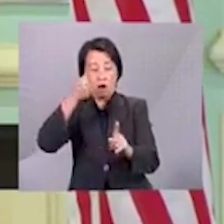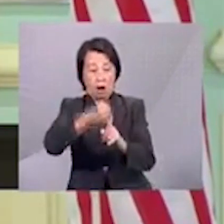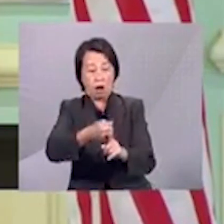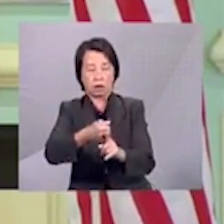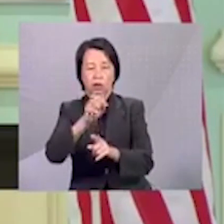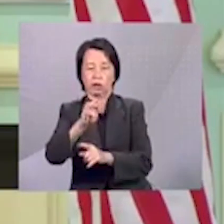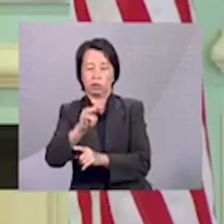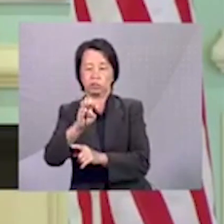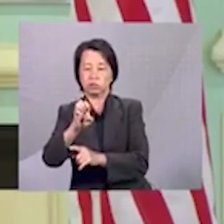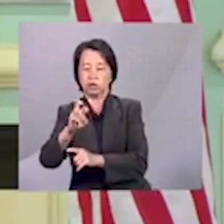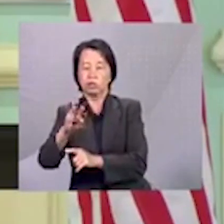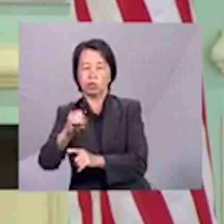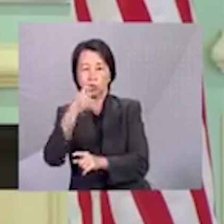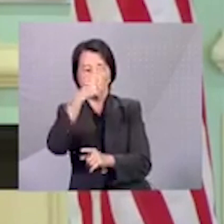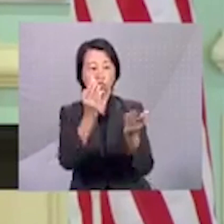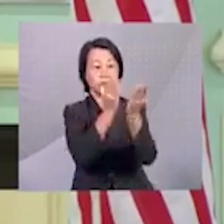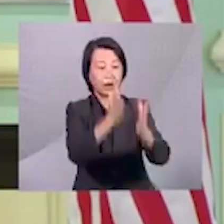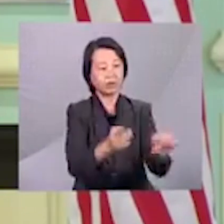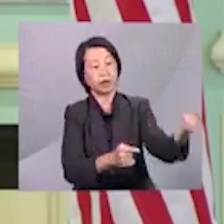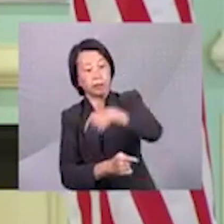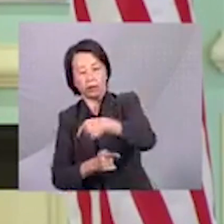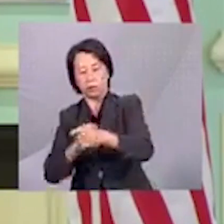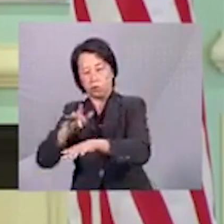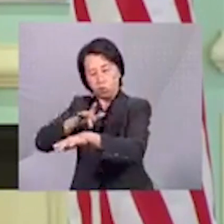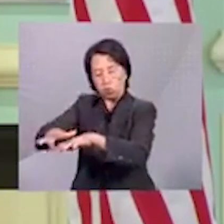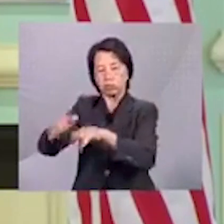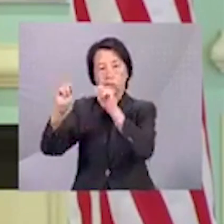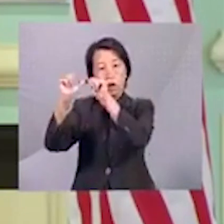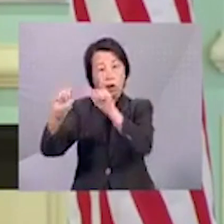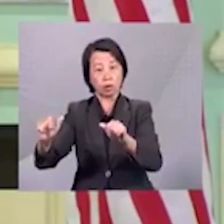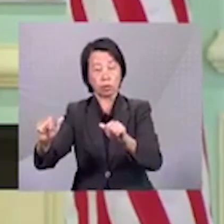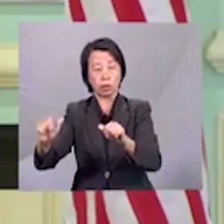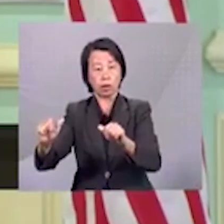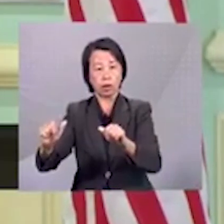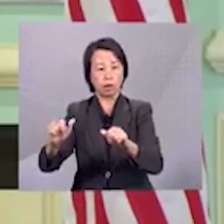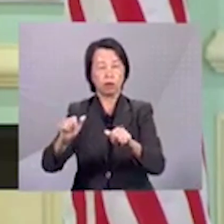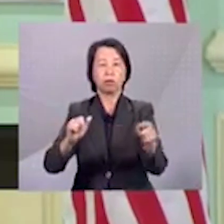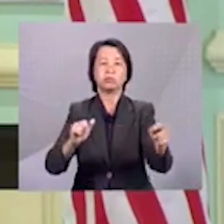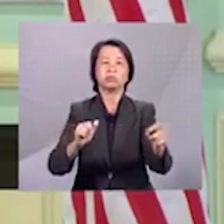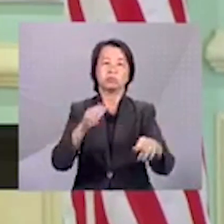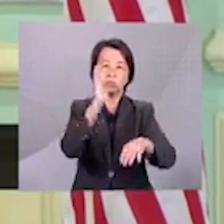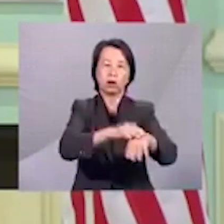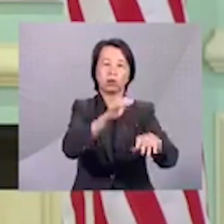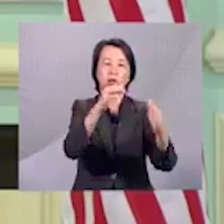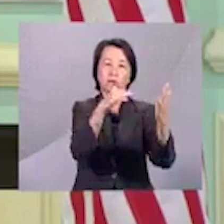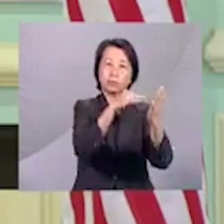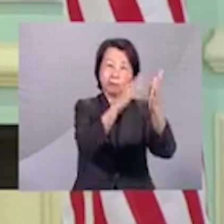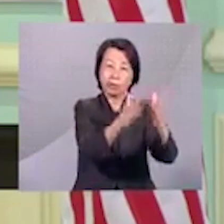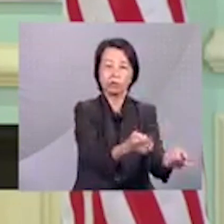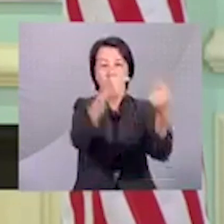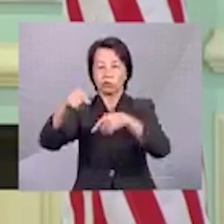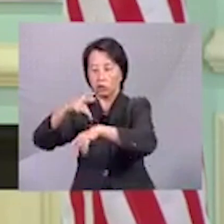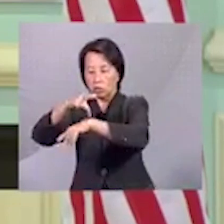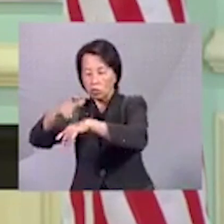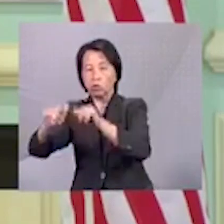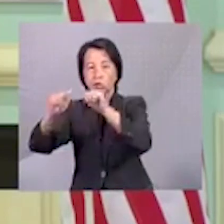untuk mengosongkan dom dan loker. Seperti saya katakan bahawa pergerakan rentas negeri